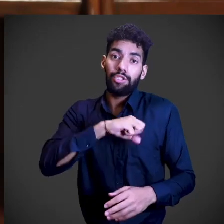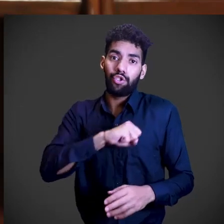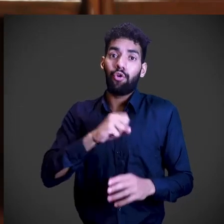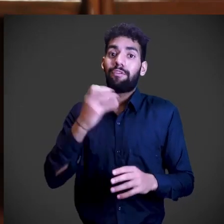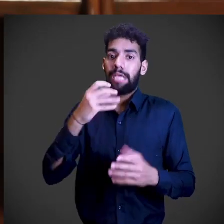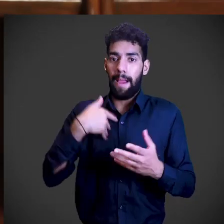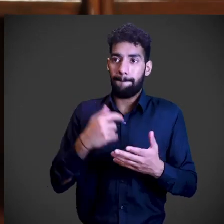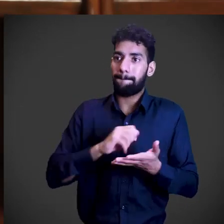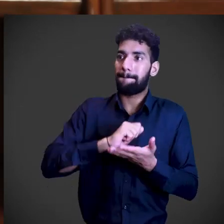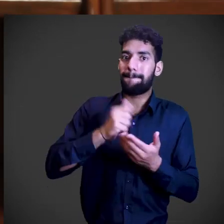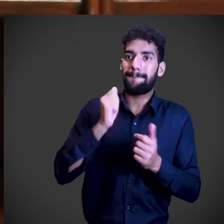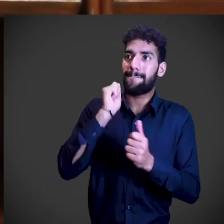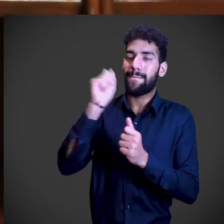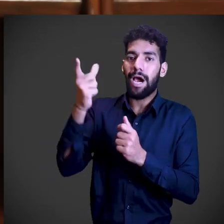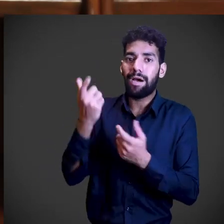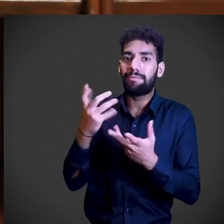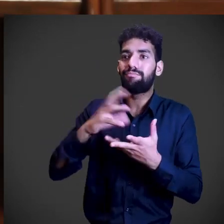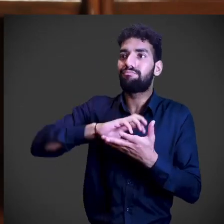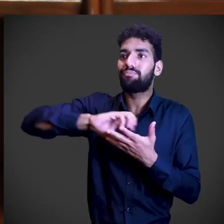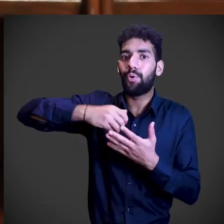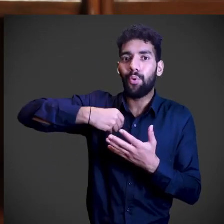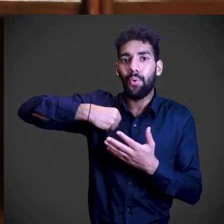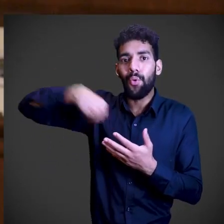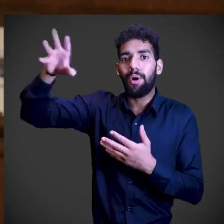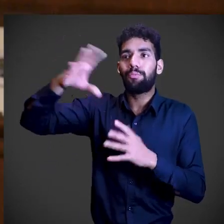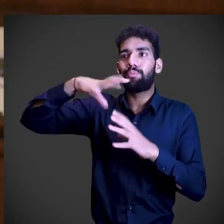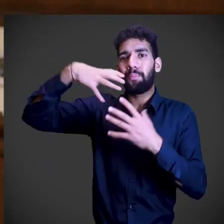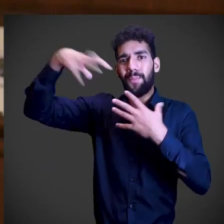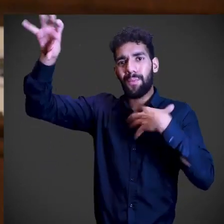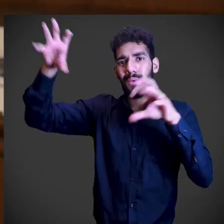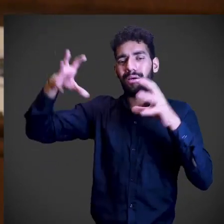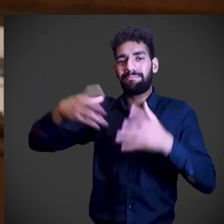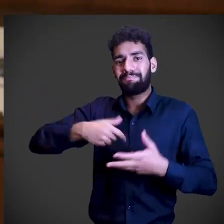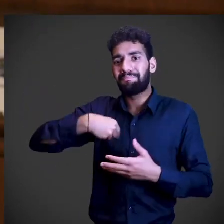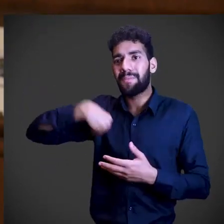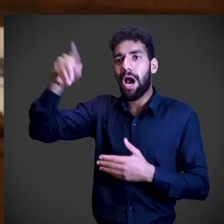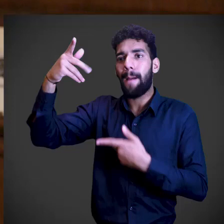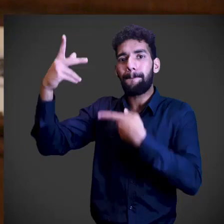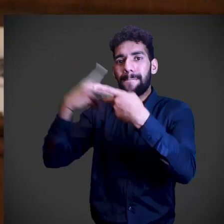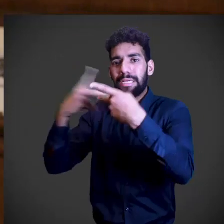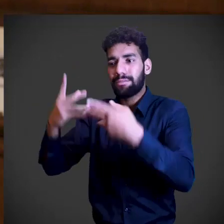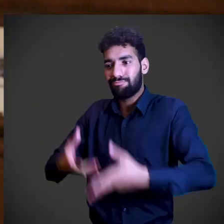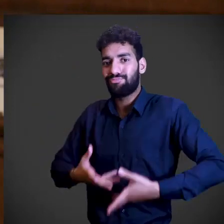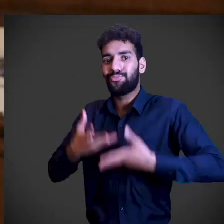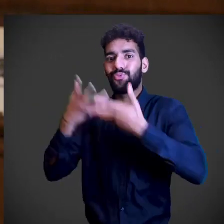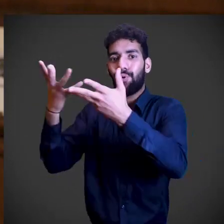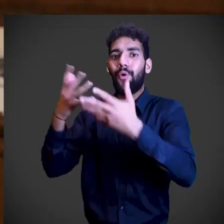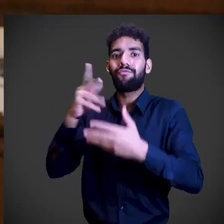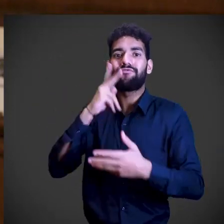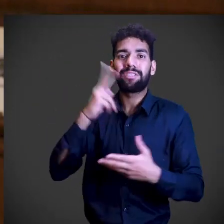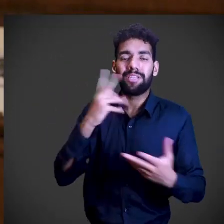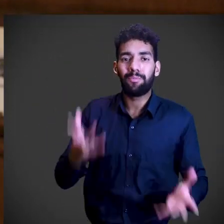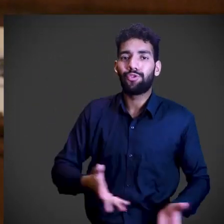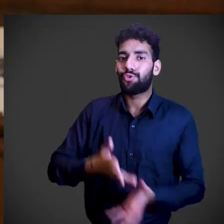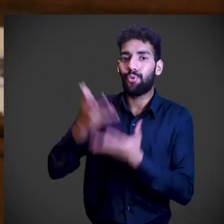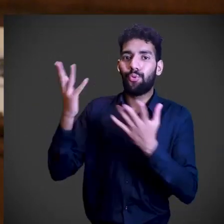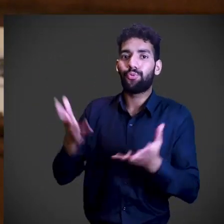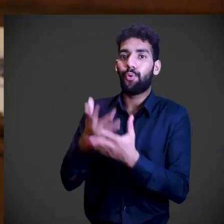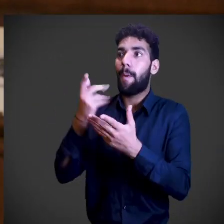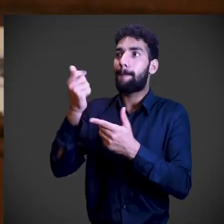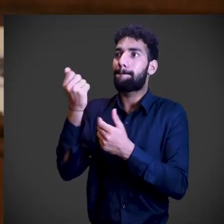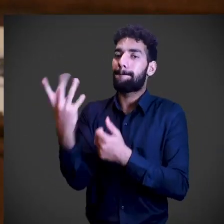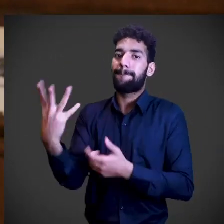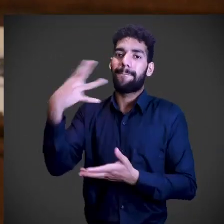को, और हर एक करता है। और कुछ लोग ये करते हैं कि अपनी चीज़ों को प्रमोट करने के लिए उसके लिए